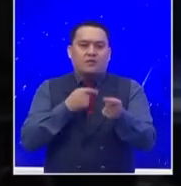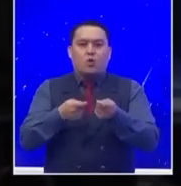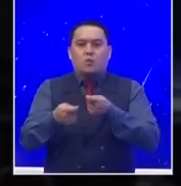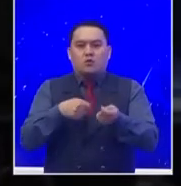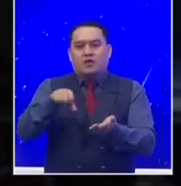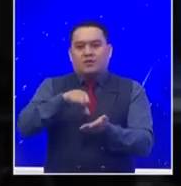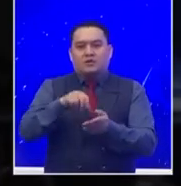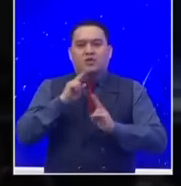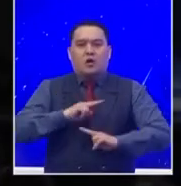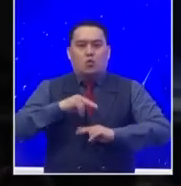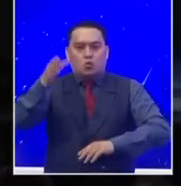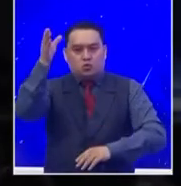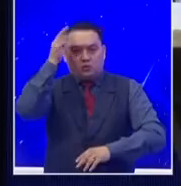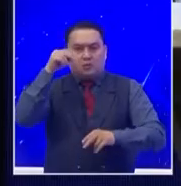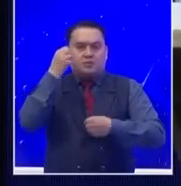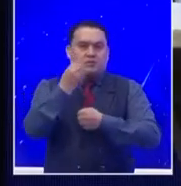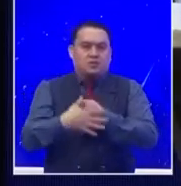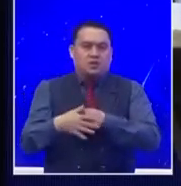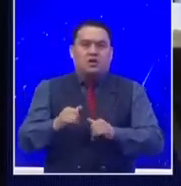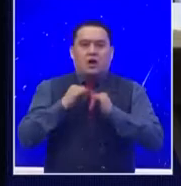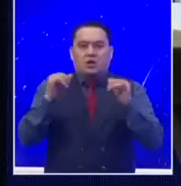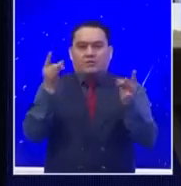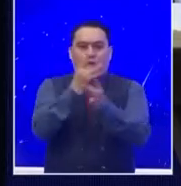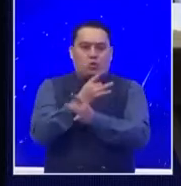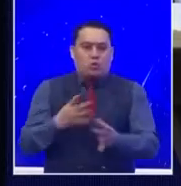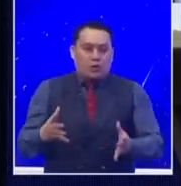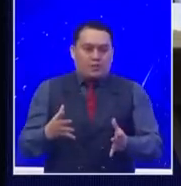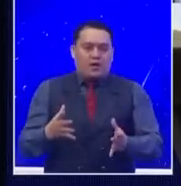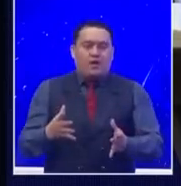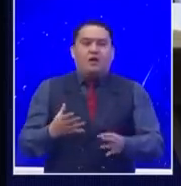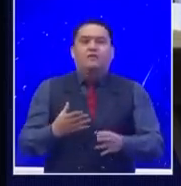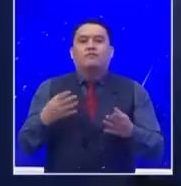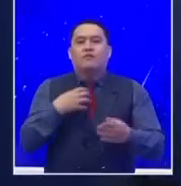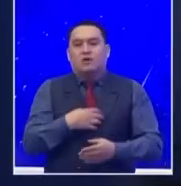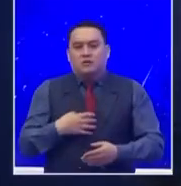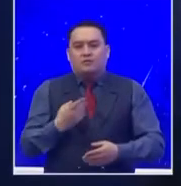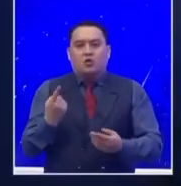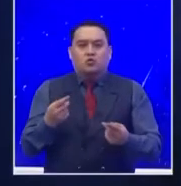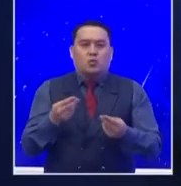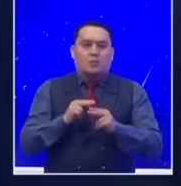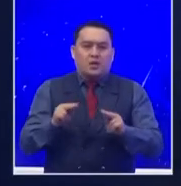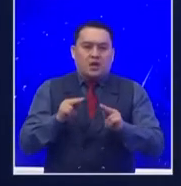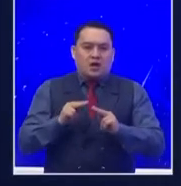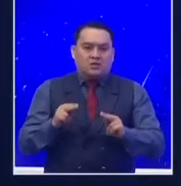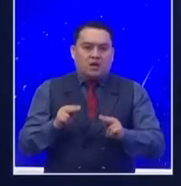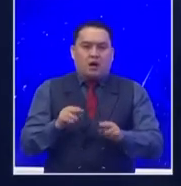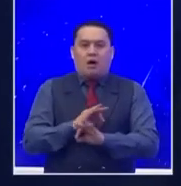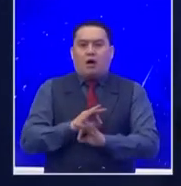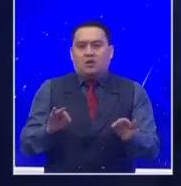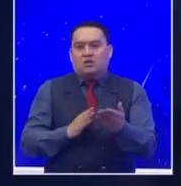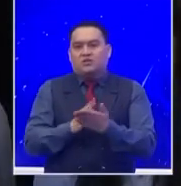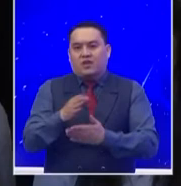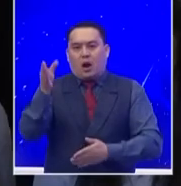семинар-тренинга выступят сотрудники учебно-методического центра развития культуры, среди которых немало кандидатов педагогических наук и отличников в